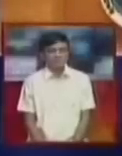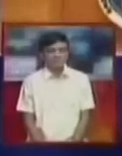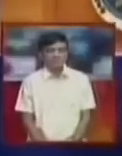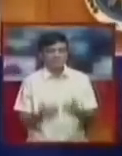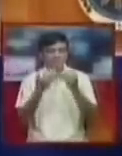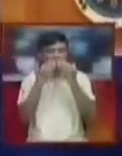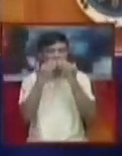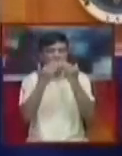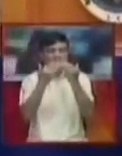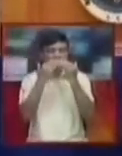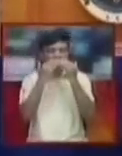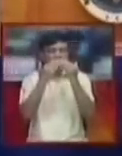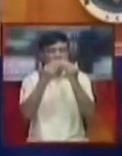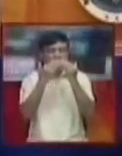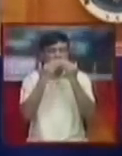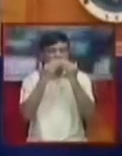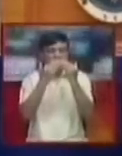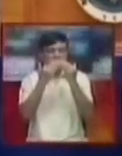Maraming salamat po.